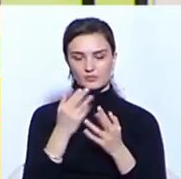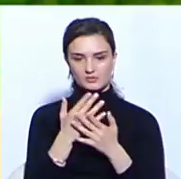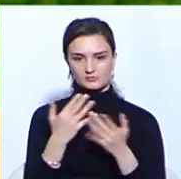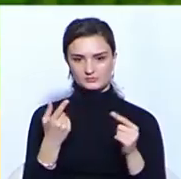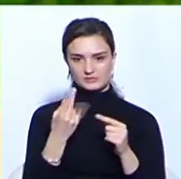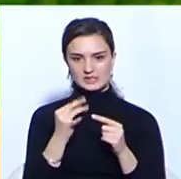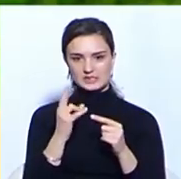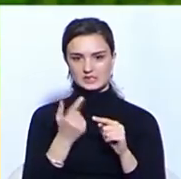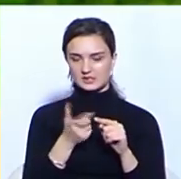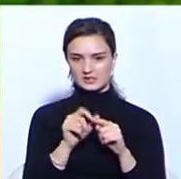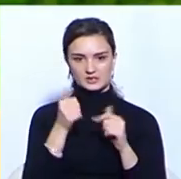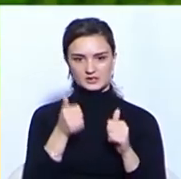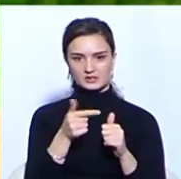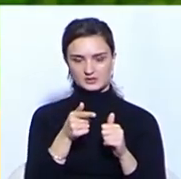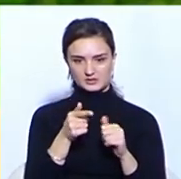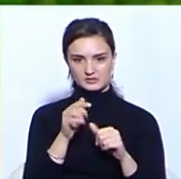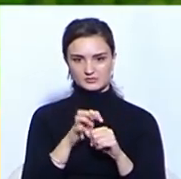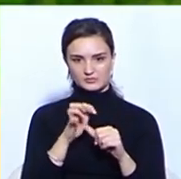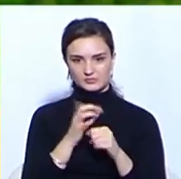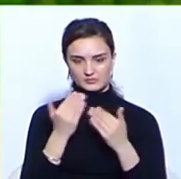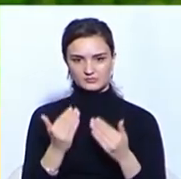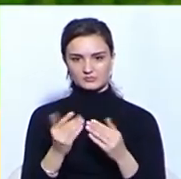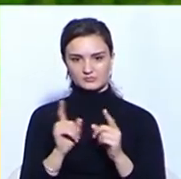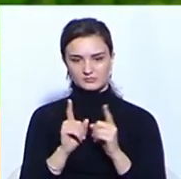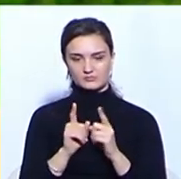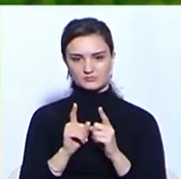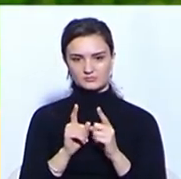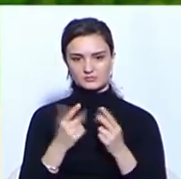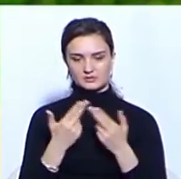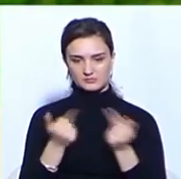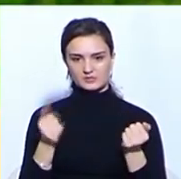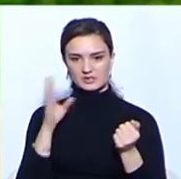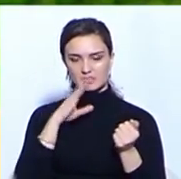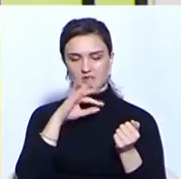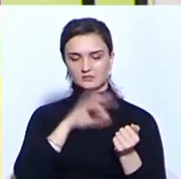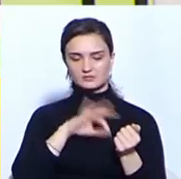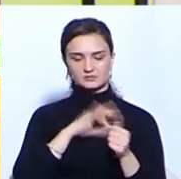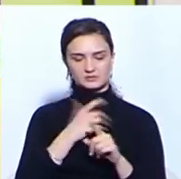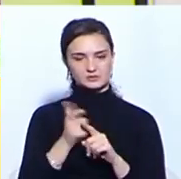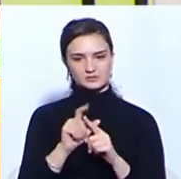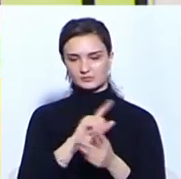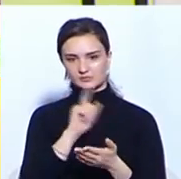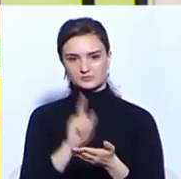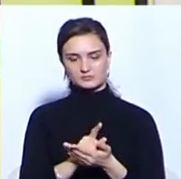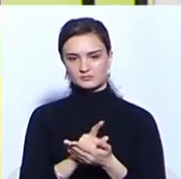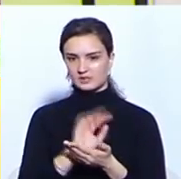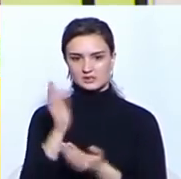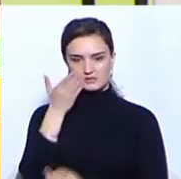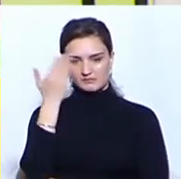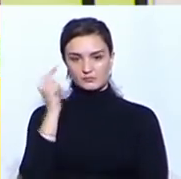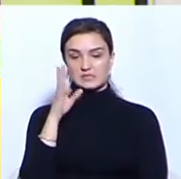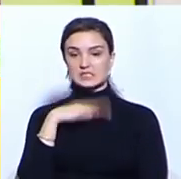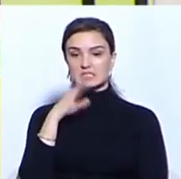ცილის შევსების ძალიან კარგი შესაძლებლობა. რა თქმა უნდა ვიყენებთ ეფექტურად წყალს, არ დაგვავიწყდეს